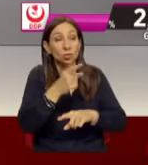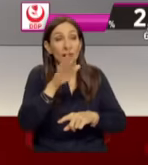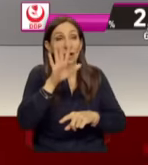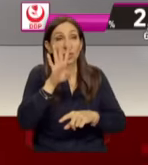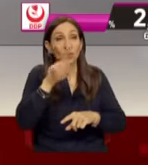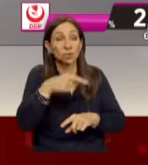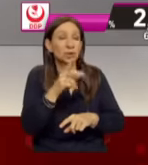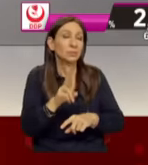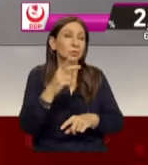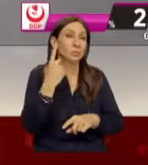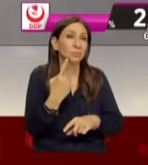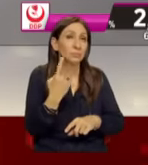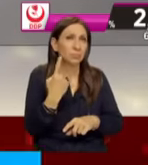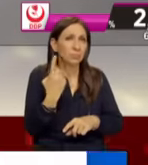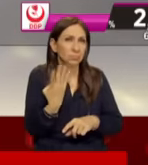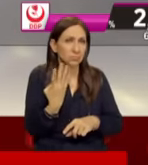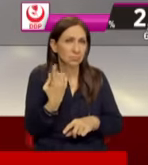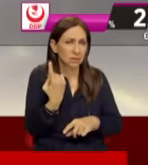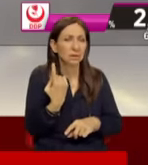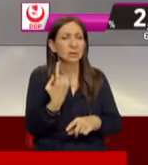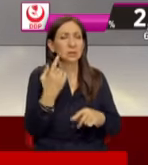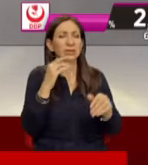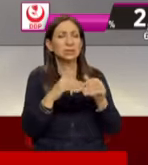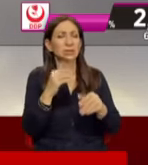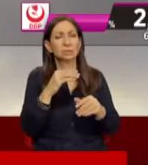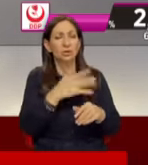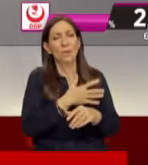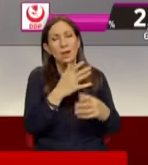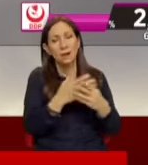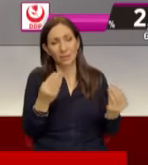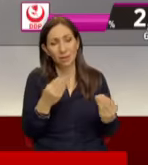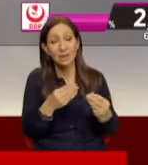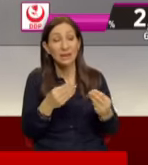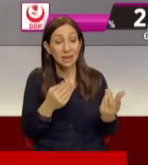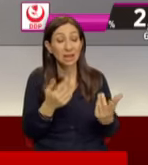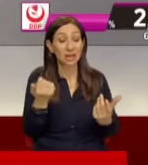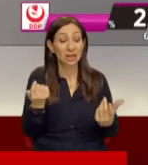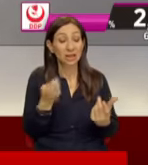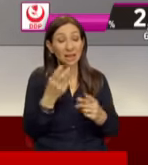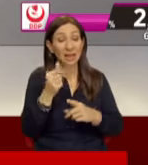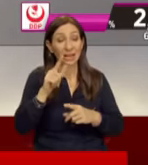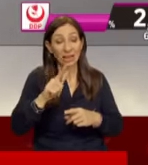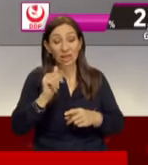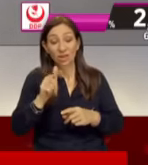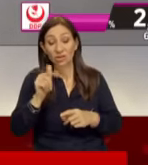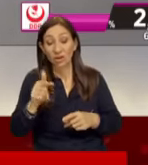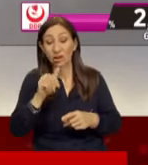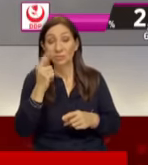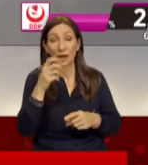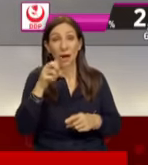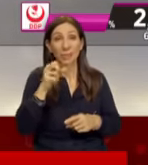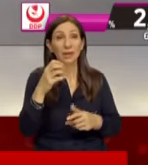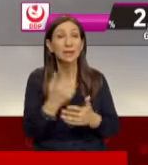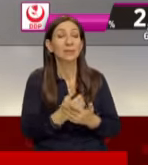%54,71 ile Mustafa Gürbüz burada seçimi kaybetti. Yani kaç tane il ilçe saydık, hiçbirinde AK